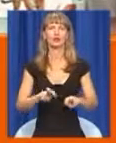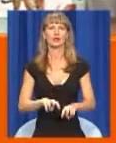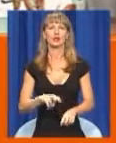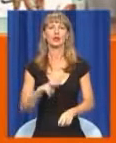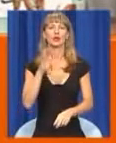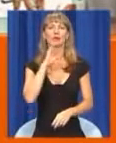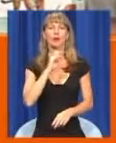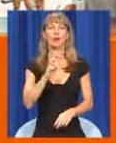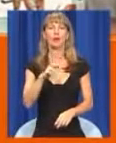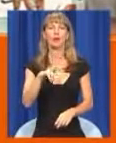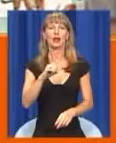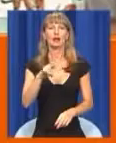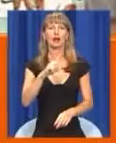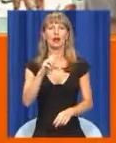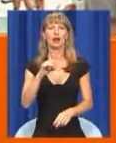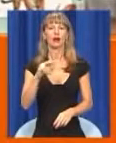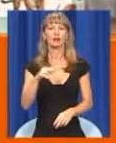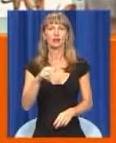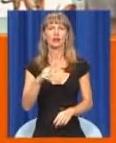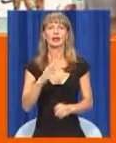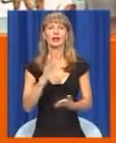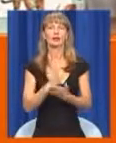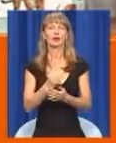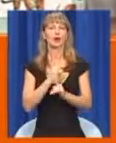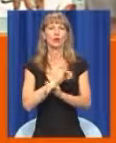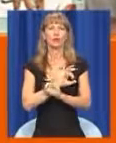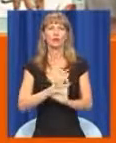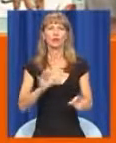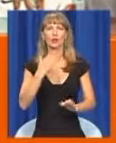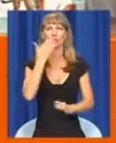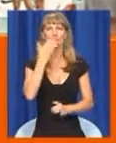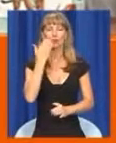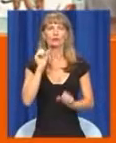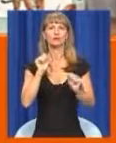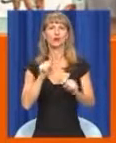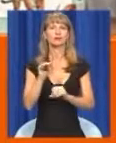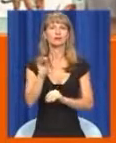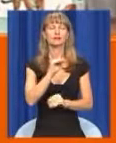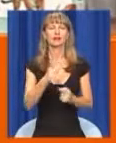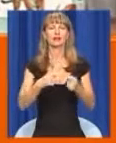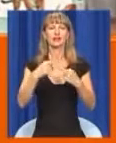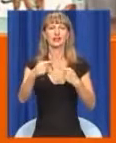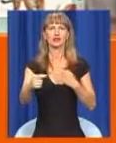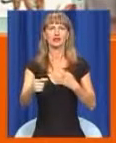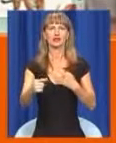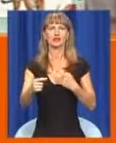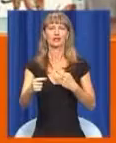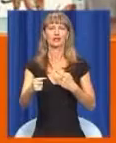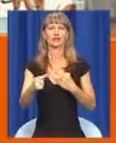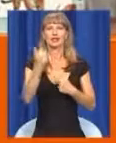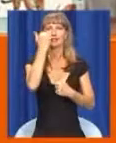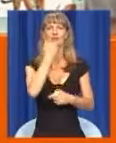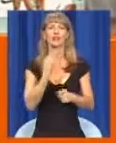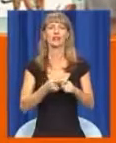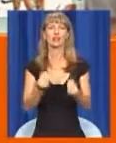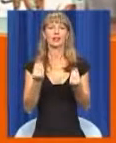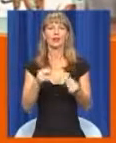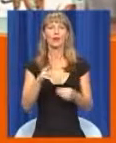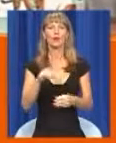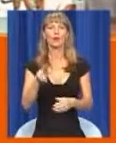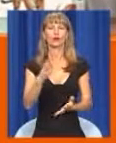Собака Бланхафт має просто феноменальний нюх. Вона здатна відчувати здобич на великій відстані. Завдяки цій якості